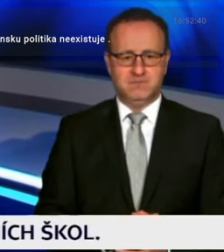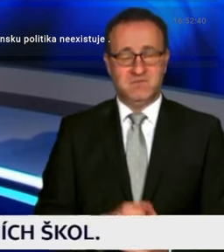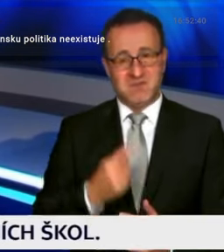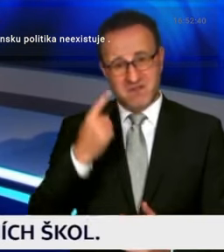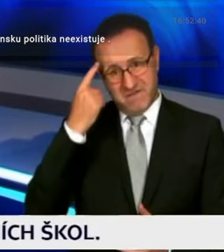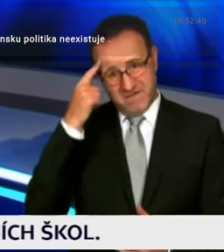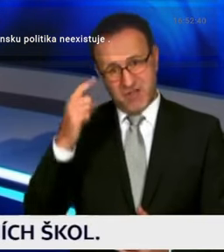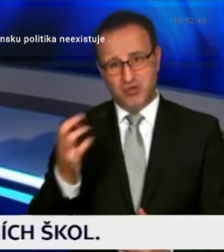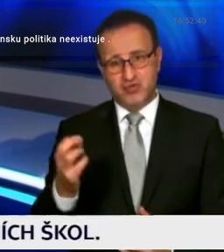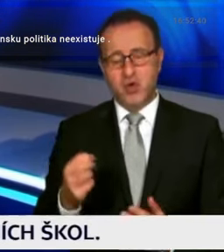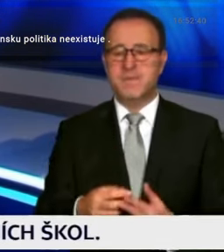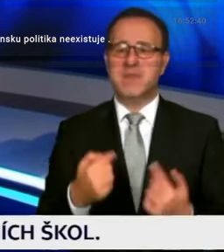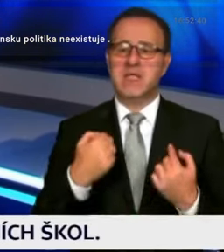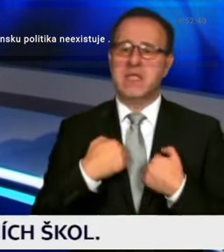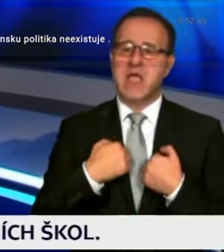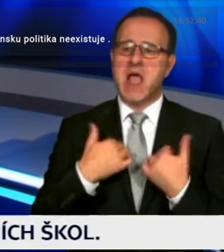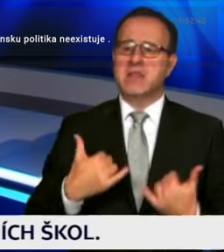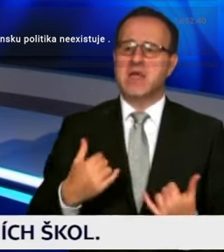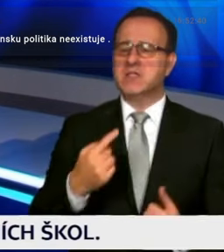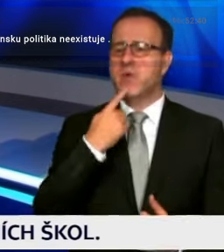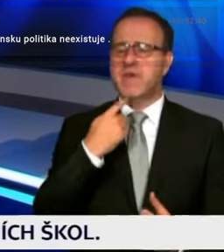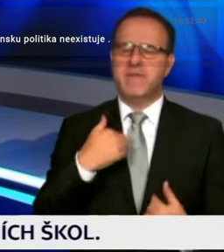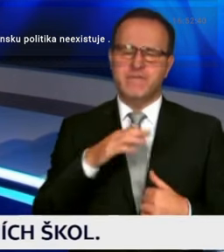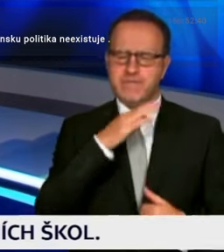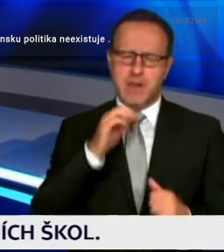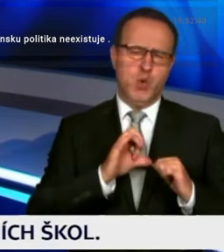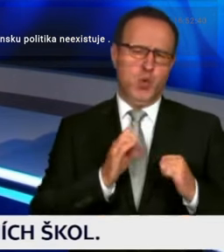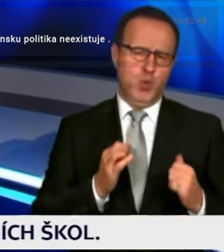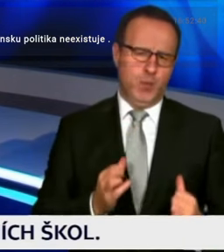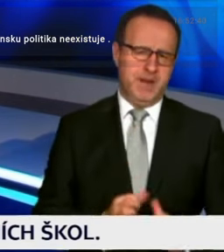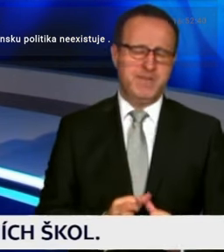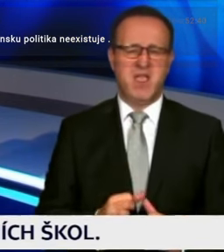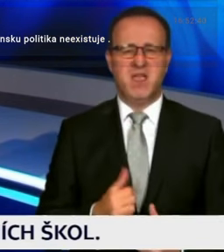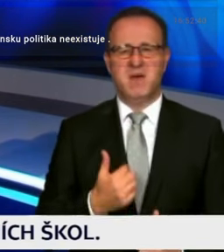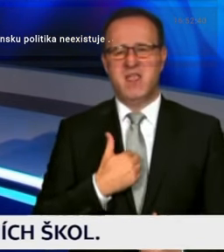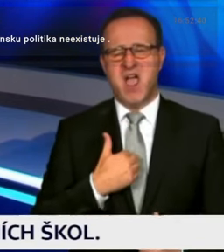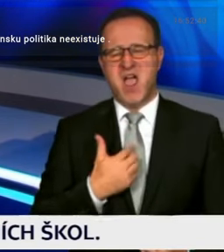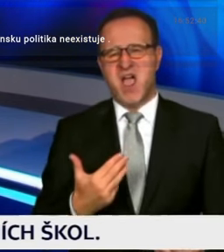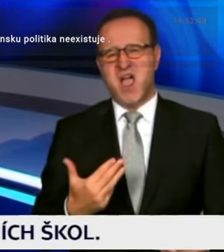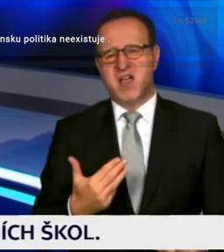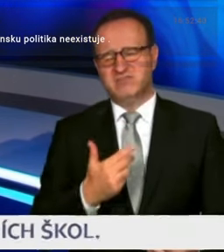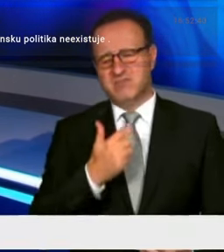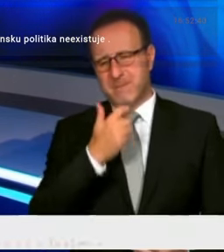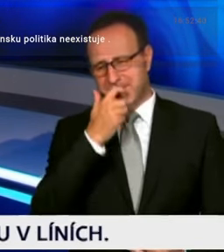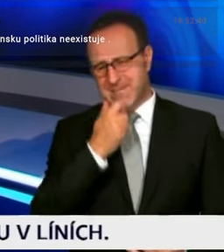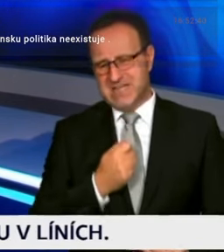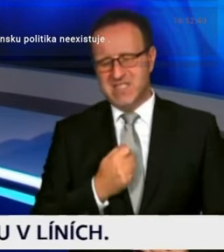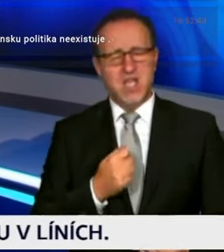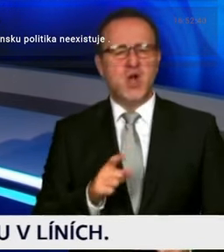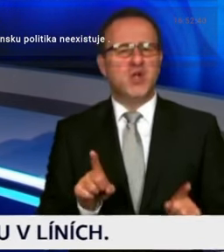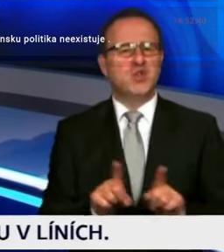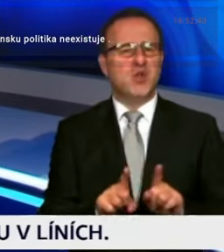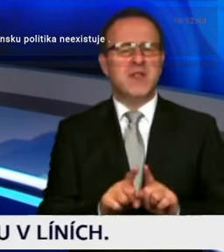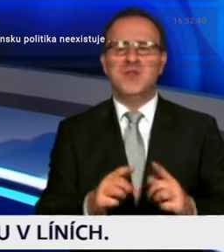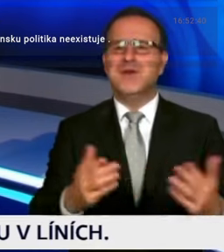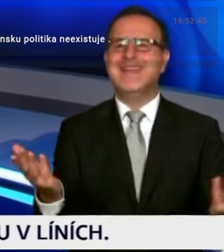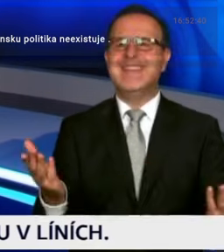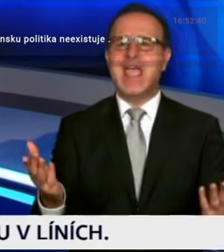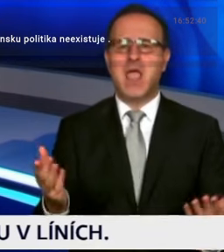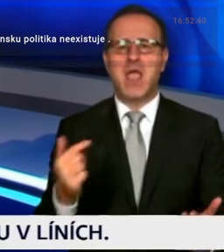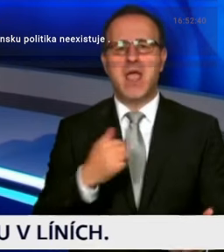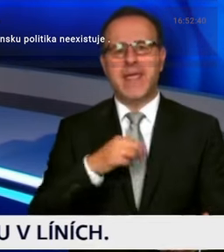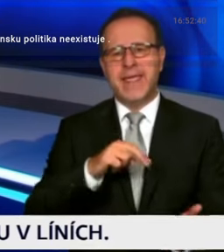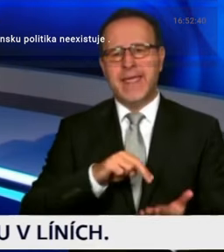Viete čo Ja vám teraz poviem niečo úplne úprimne eh mňa mrzí keď eh to To je jedno kde ale keď sa ide do